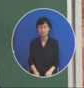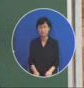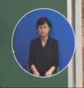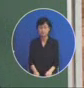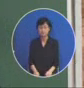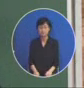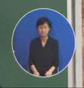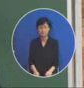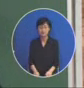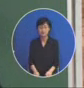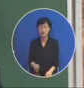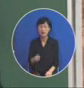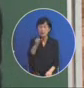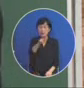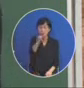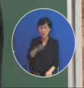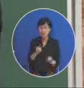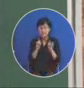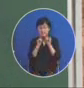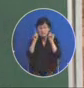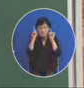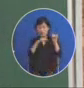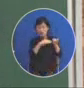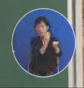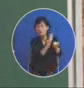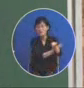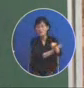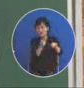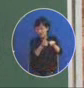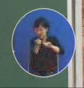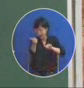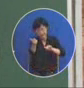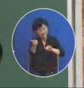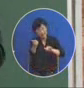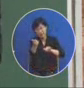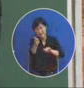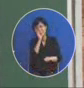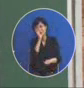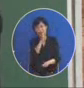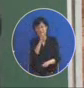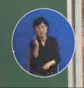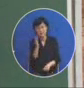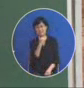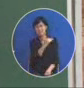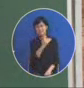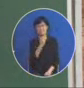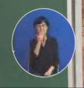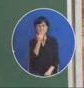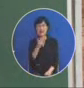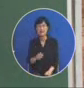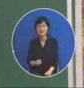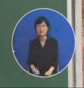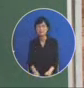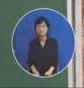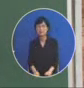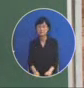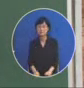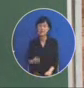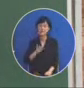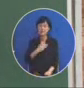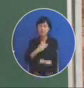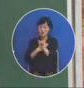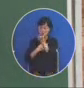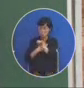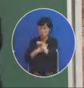뭘 말입니까? What does that mean? 음부의 권세가 너를 이기지 못할 것이라. And that the gates of Hades will not overcome you. 내가